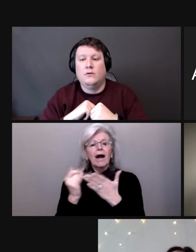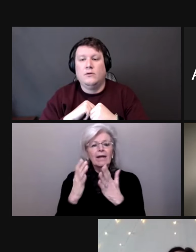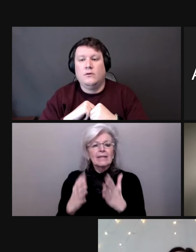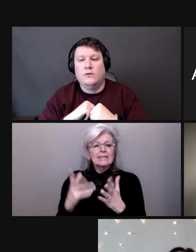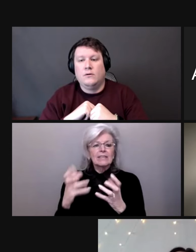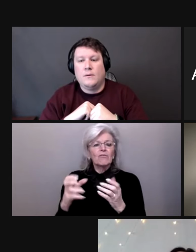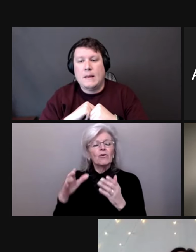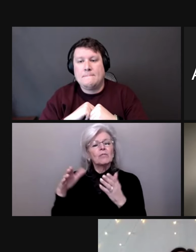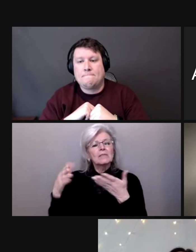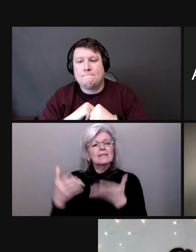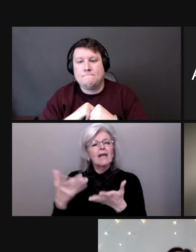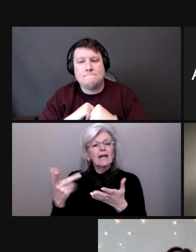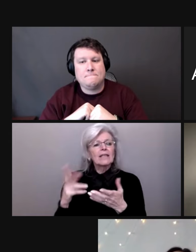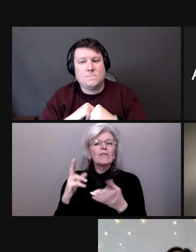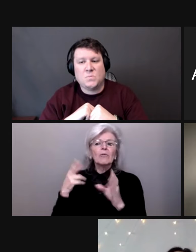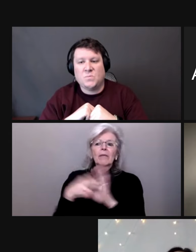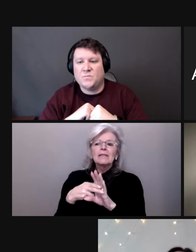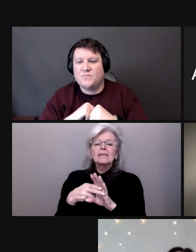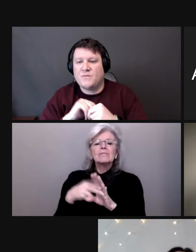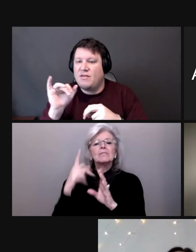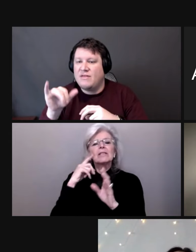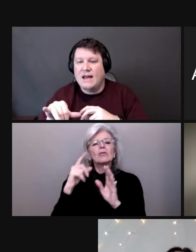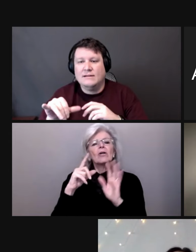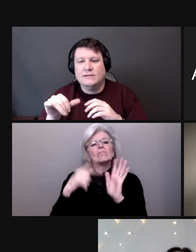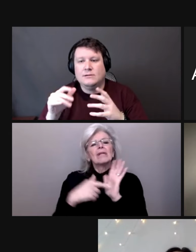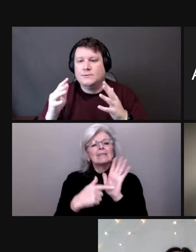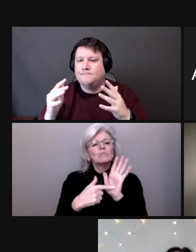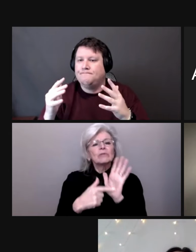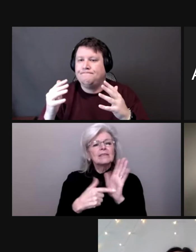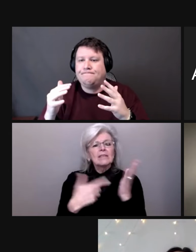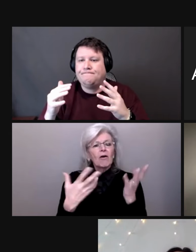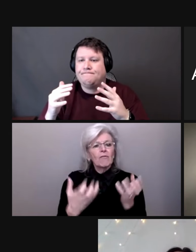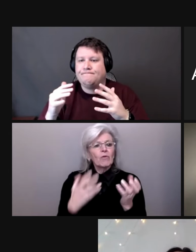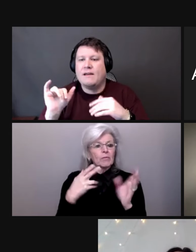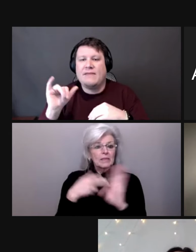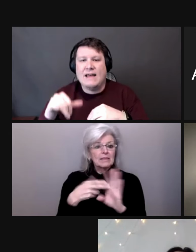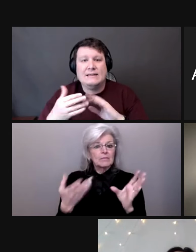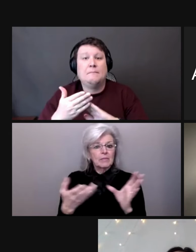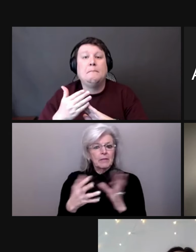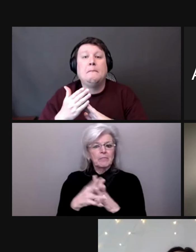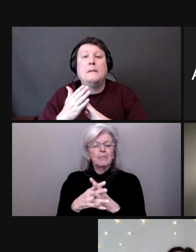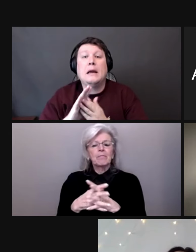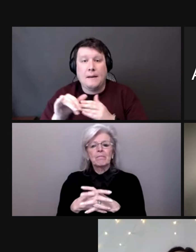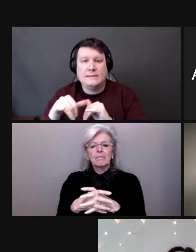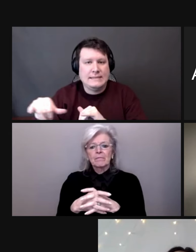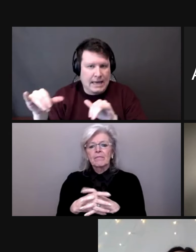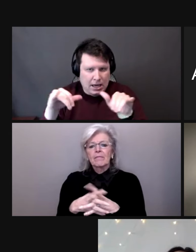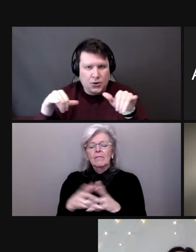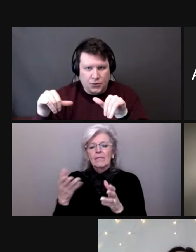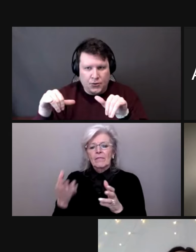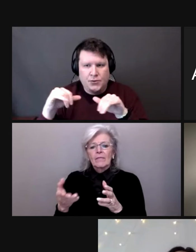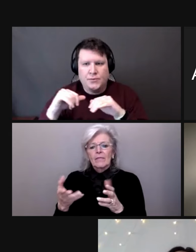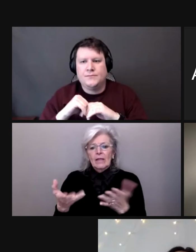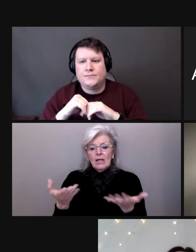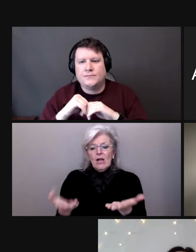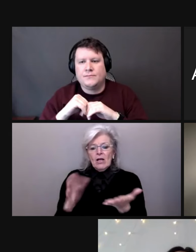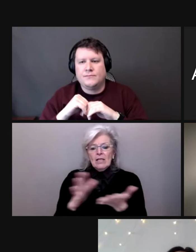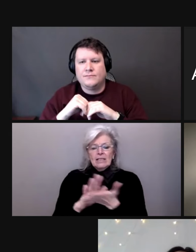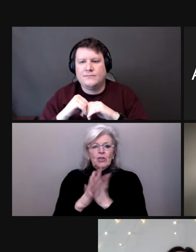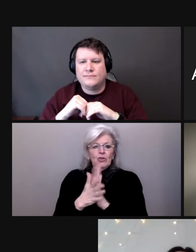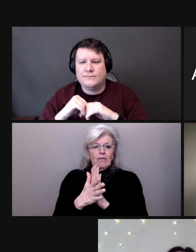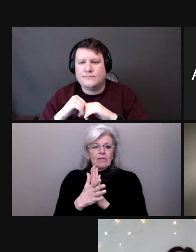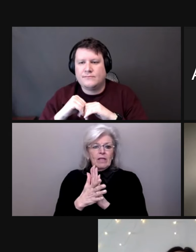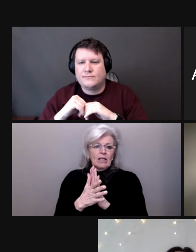présenter, participer à une exposition. Donc, c'est en train de devenir une